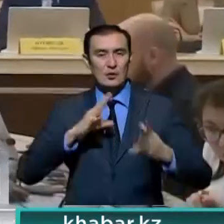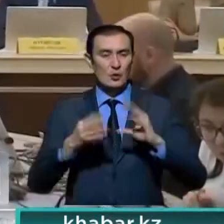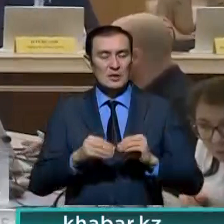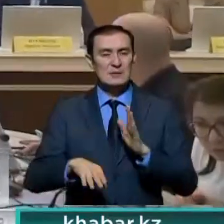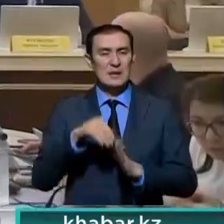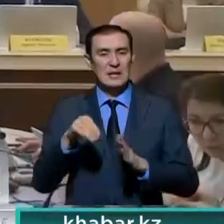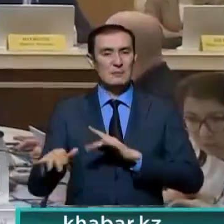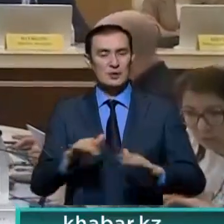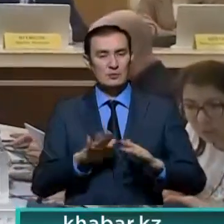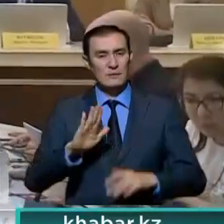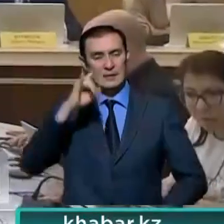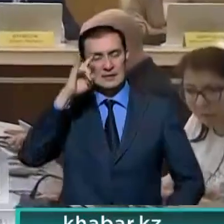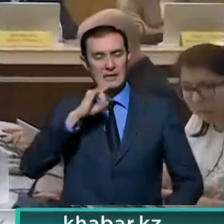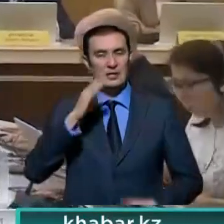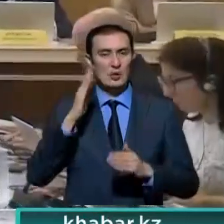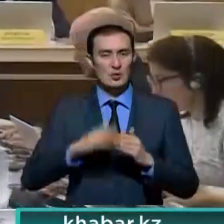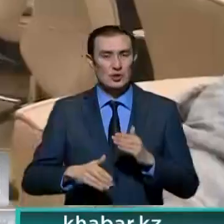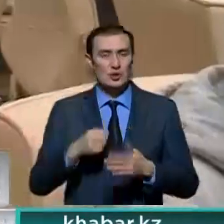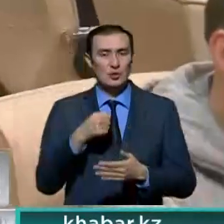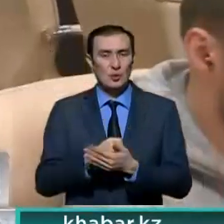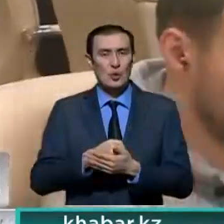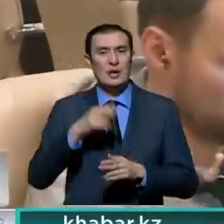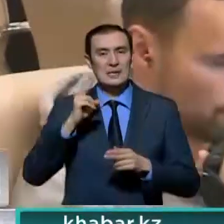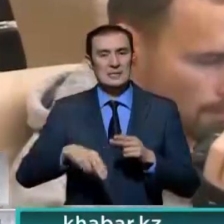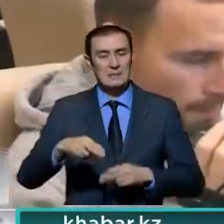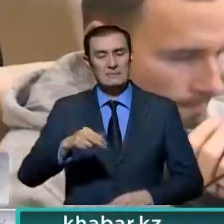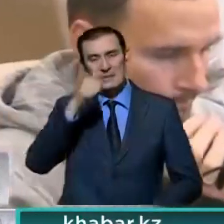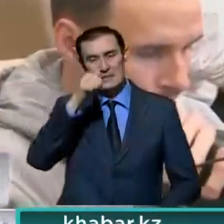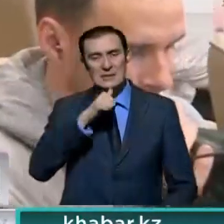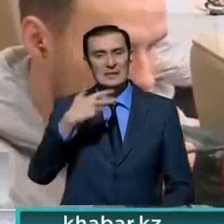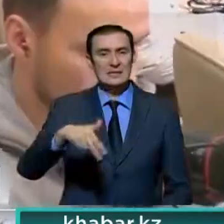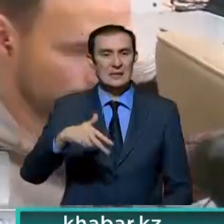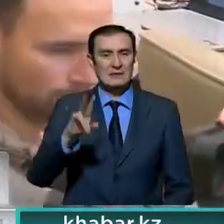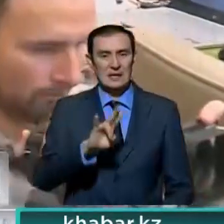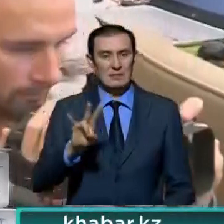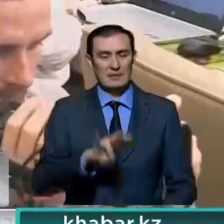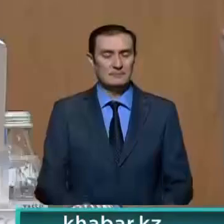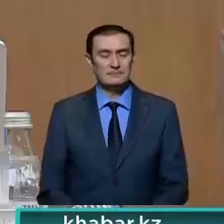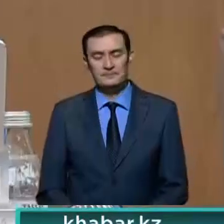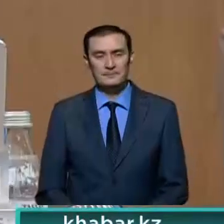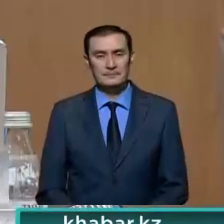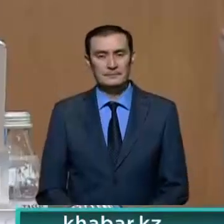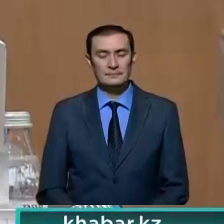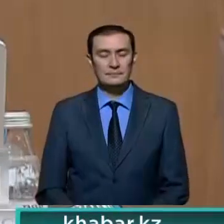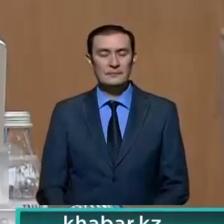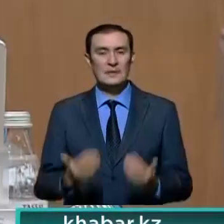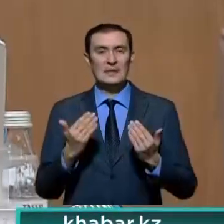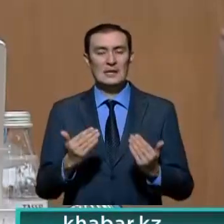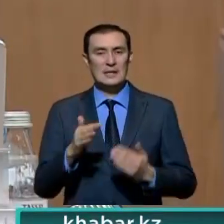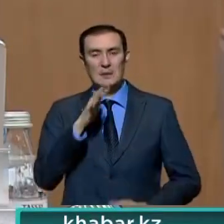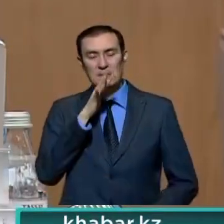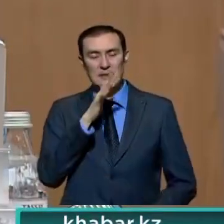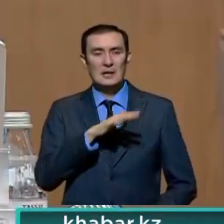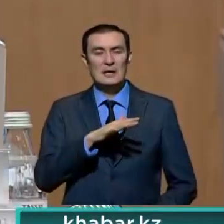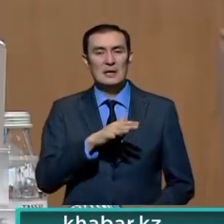избирательные процедуры в стране завершатся до конца ноября, то есть до 30 числа. На данный момент